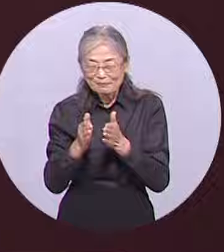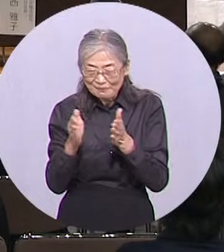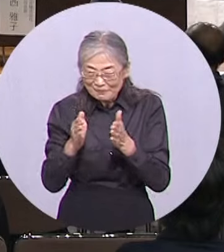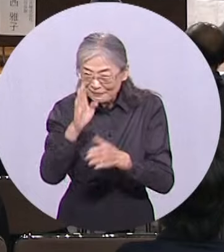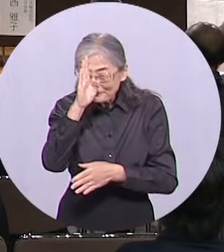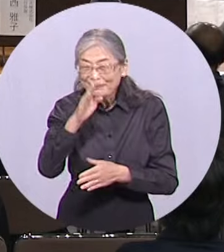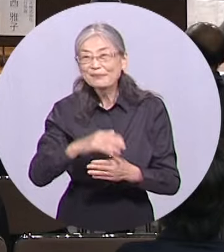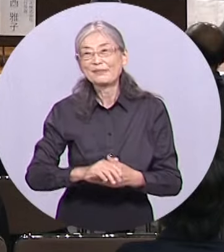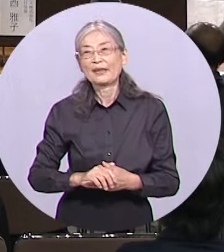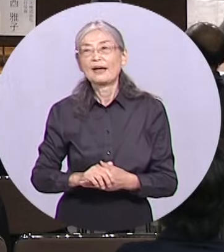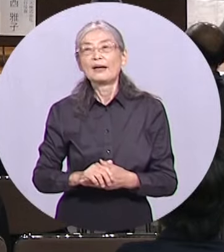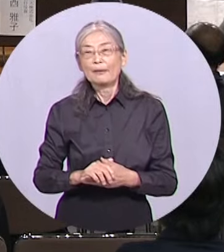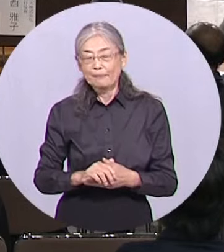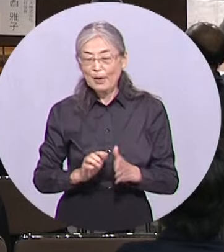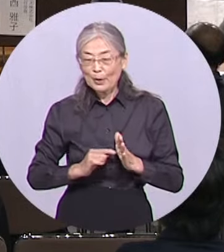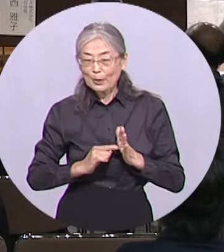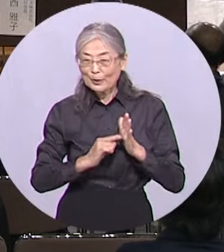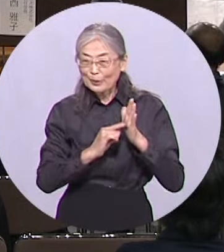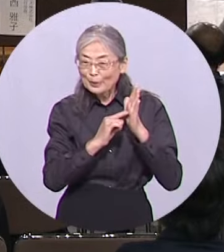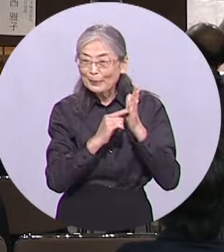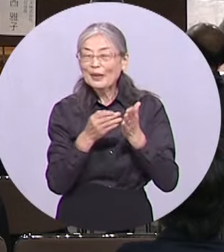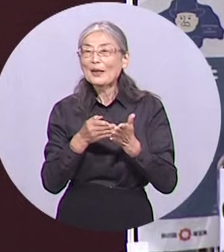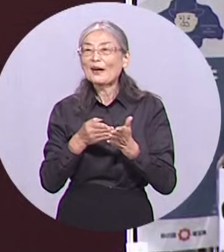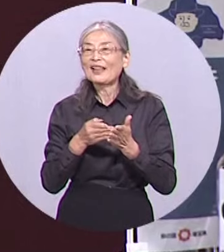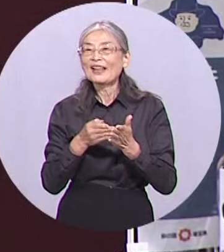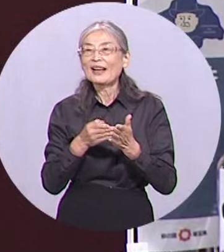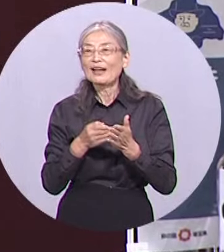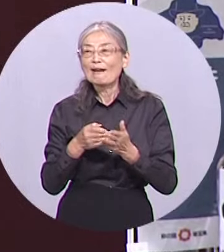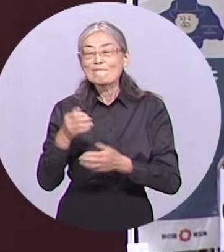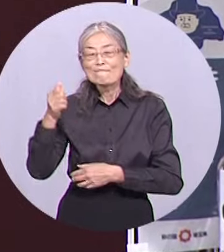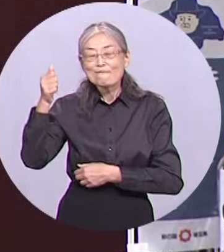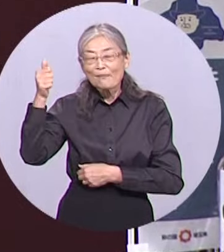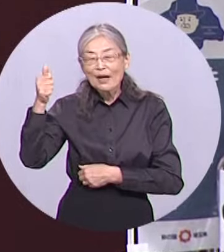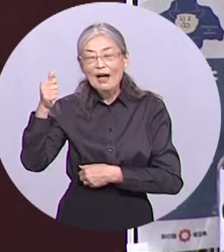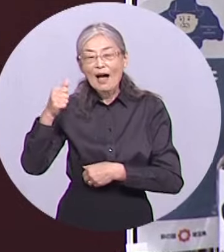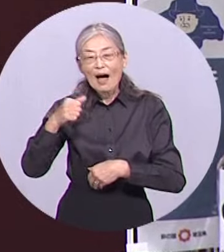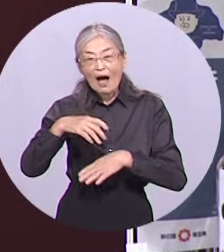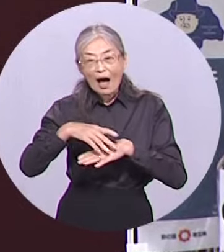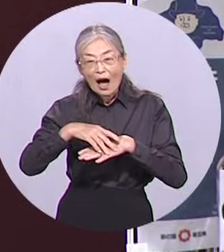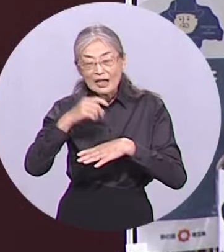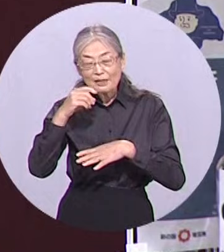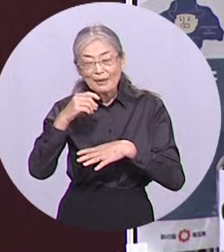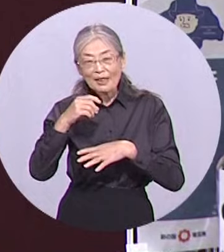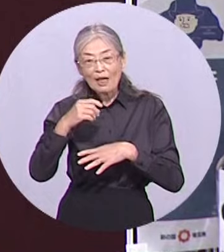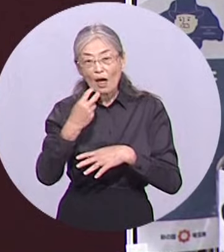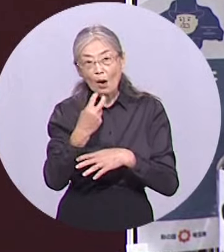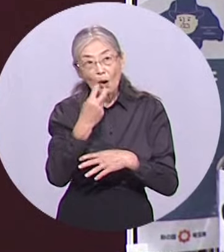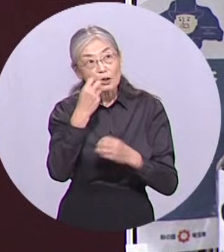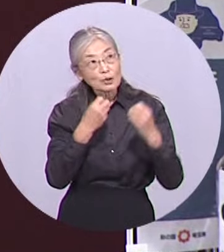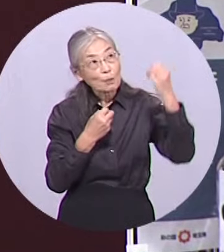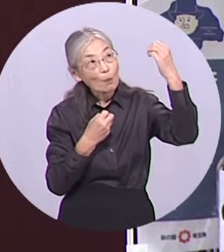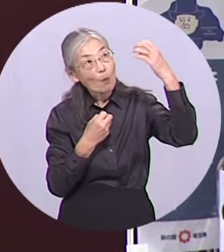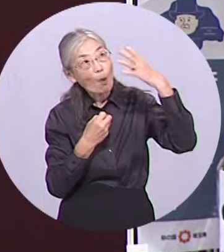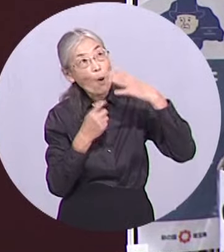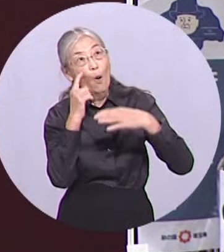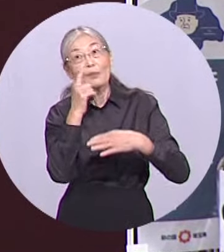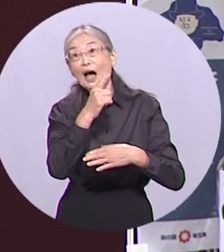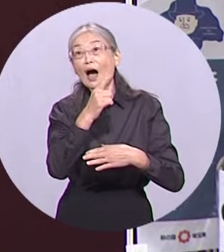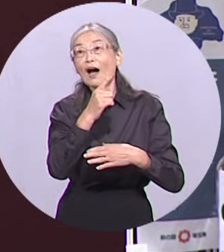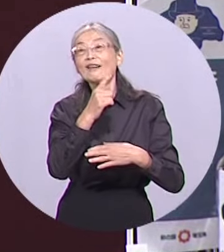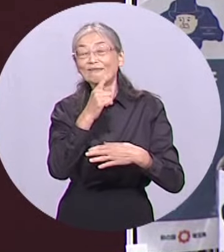します。 すごく有名なエピソードですよね。渋沢栄一が初めてガスでこう、ま、暗闇が高くな